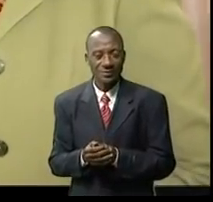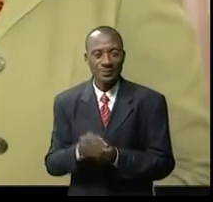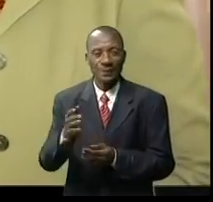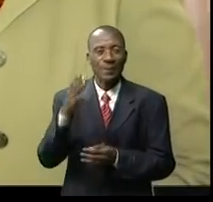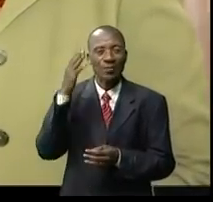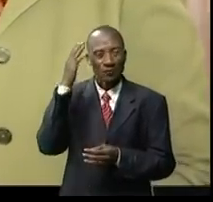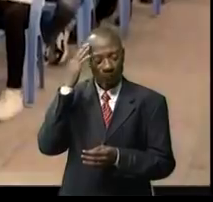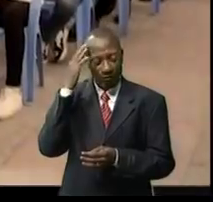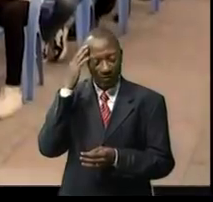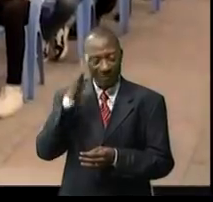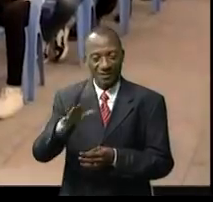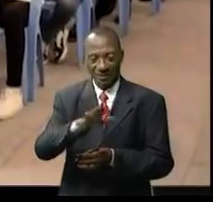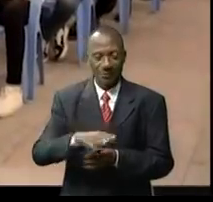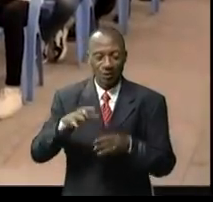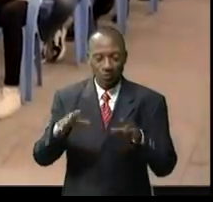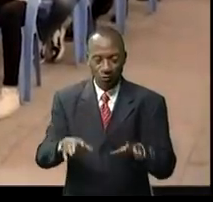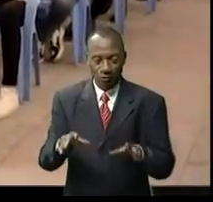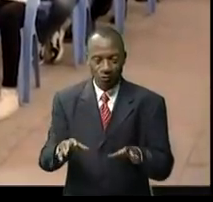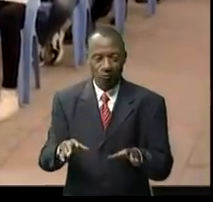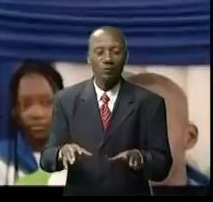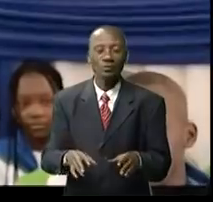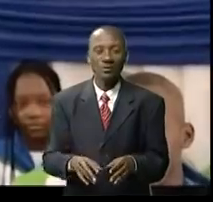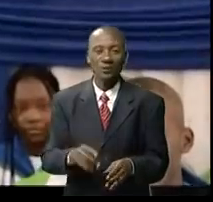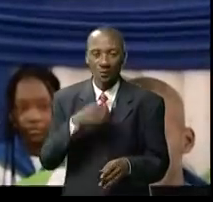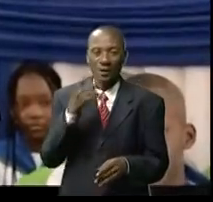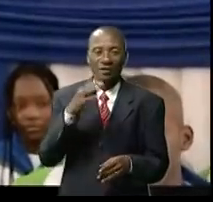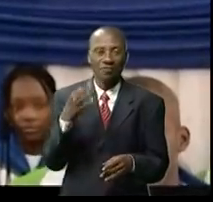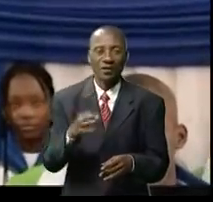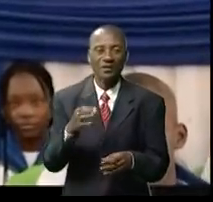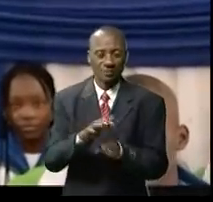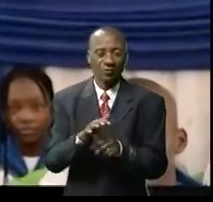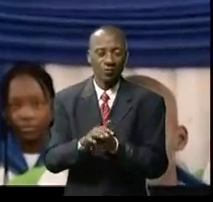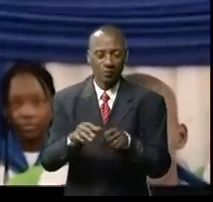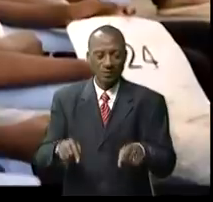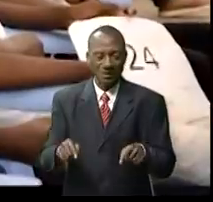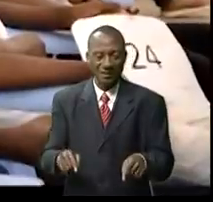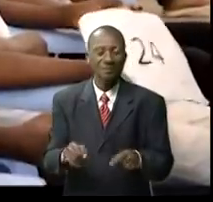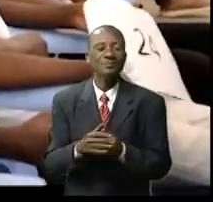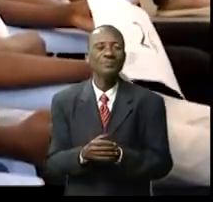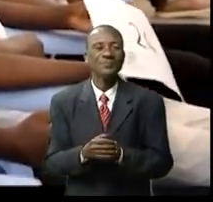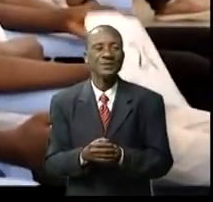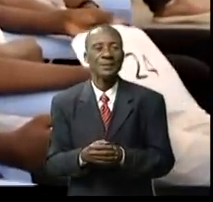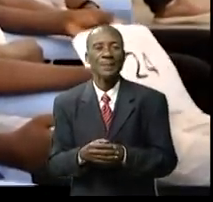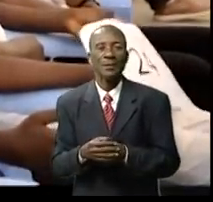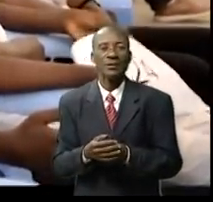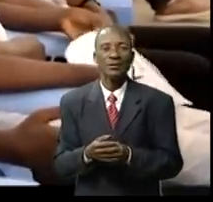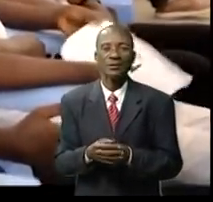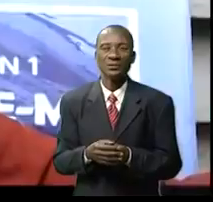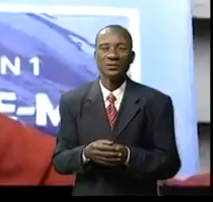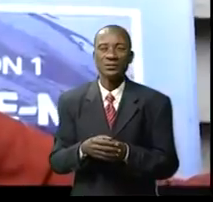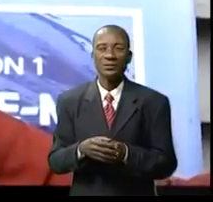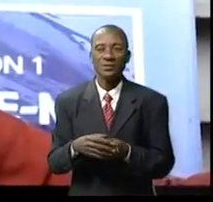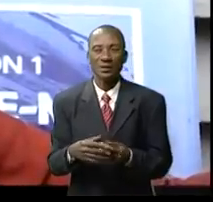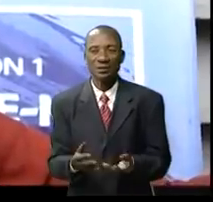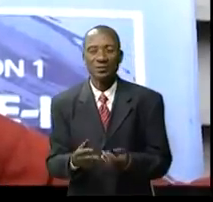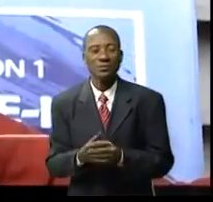Tshibanda, s'inscrit dans le cadre de la mise en œuvre de programmes francophones en République démocratique du Congo. Nous, à la délégation générale